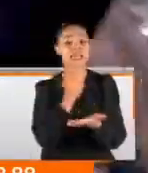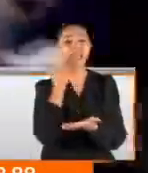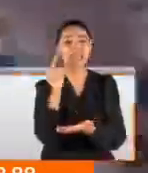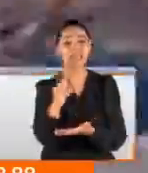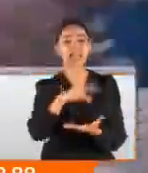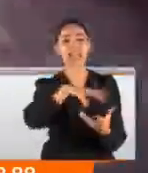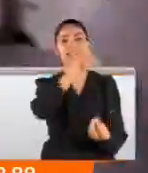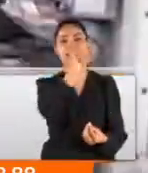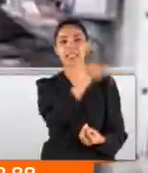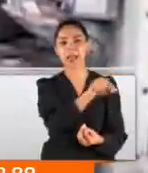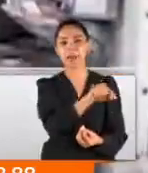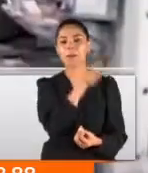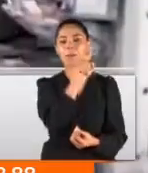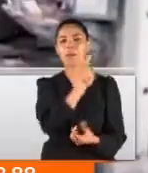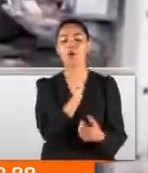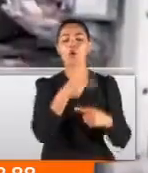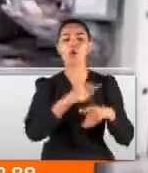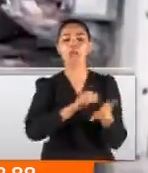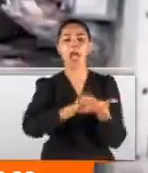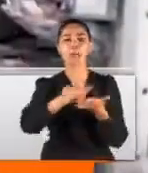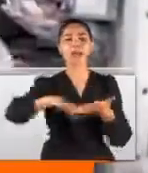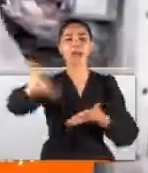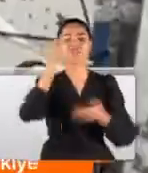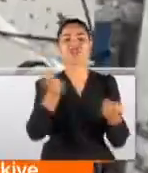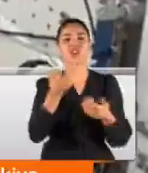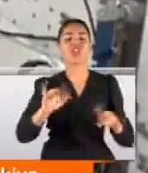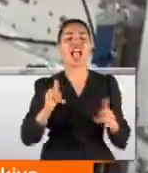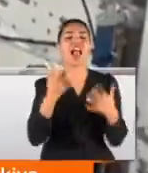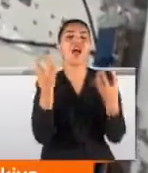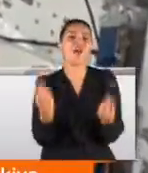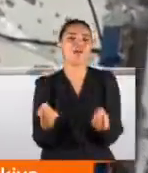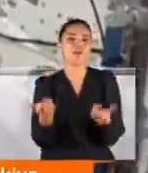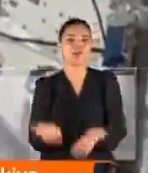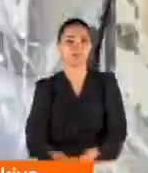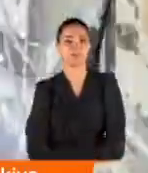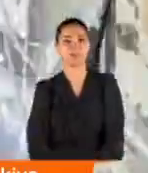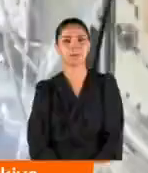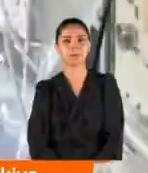takımı olsa da uzay istasyonundaki tüm çalışanlar epey eğlendi. Crowd's going wild with that move.